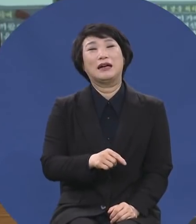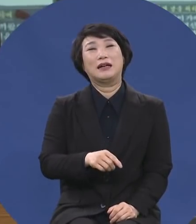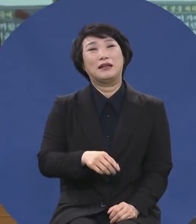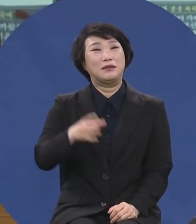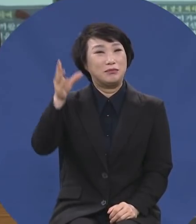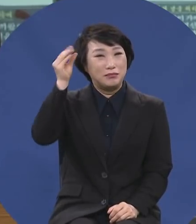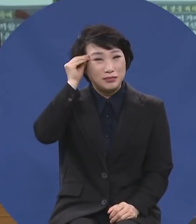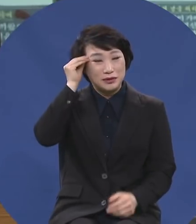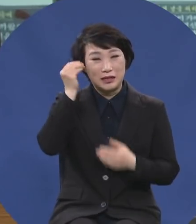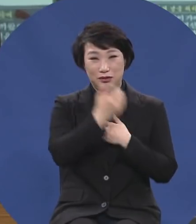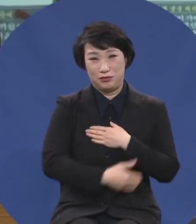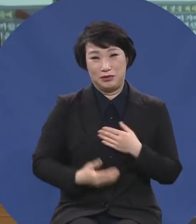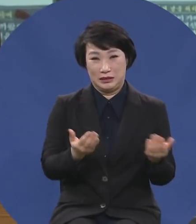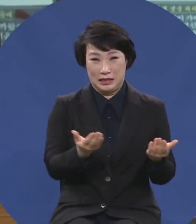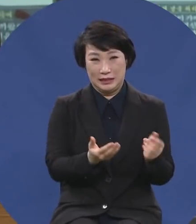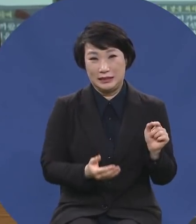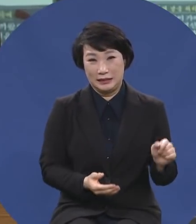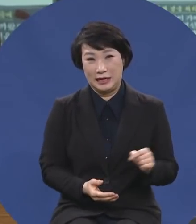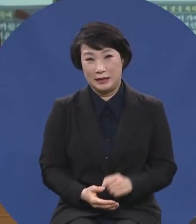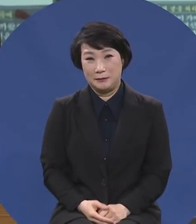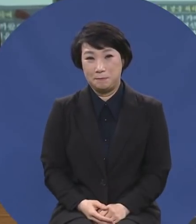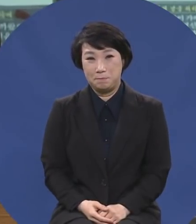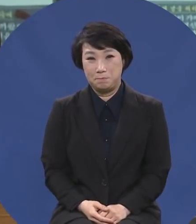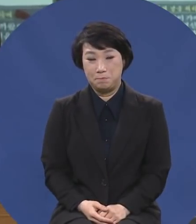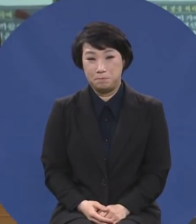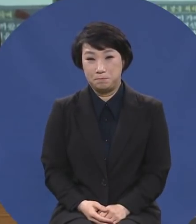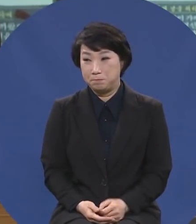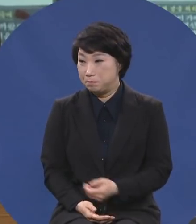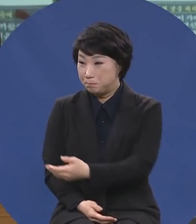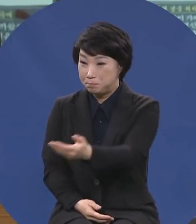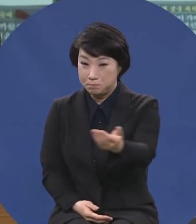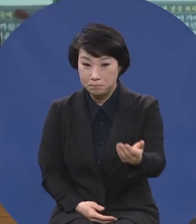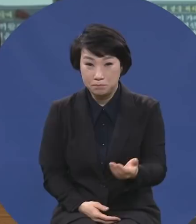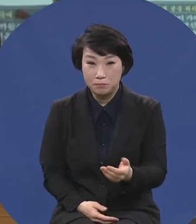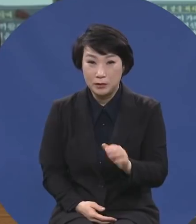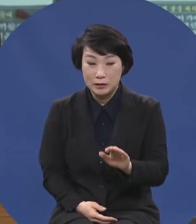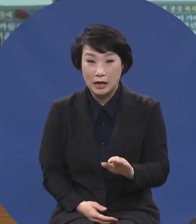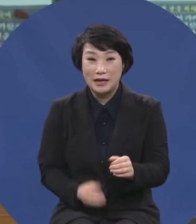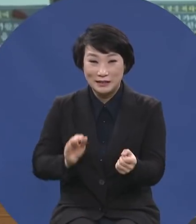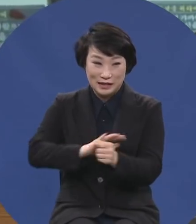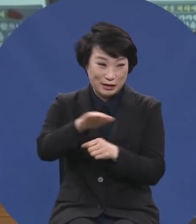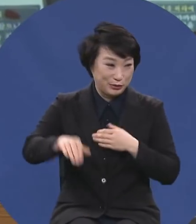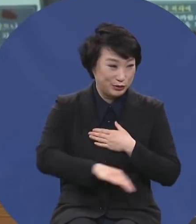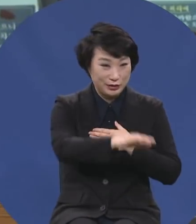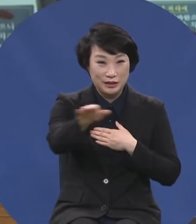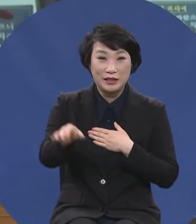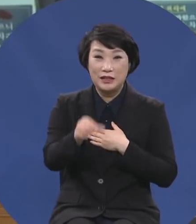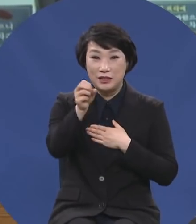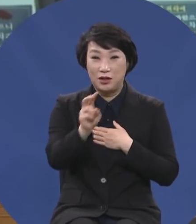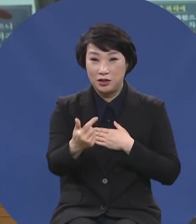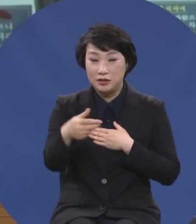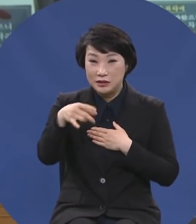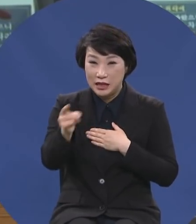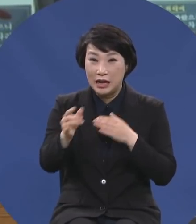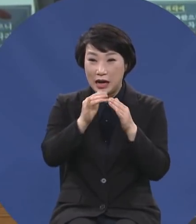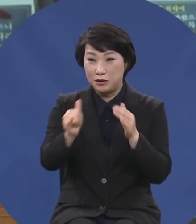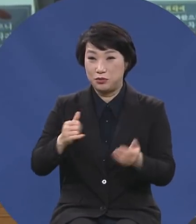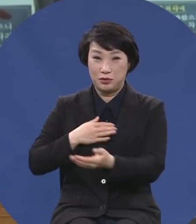무지한 육신이요. 응? 여러분, 사랑하는 연세가족이요,